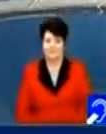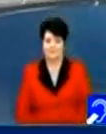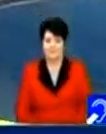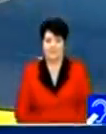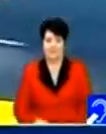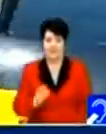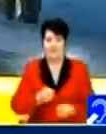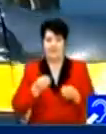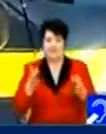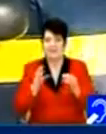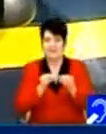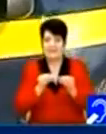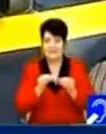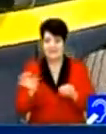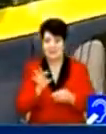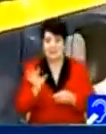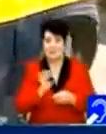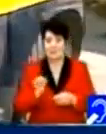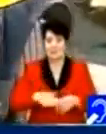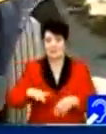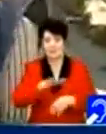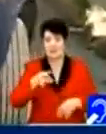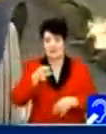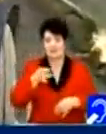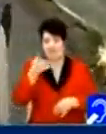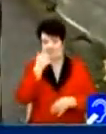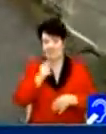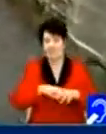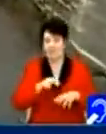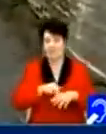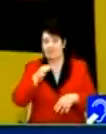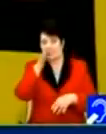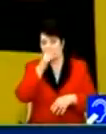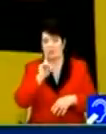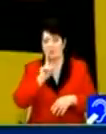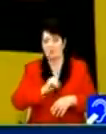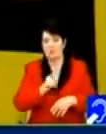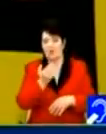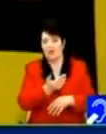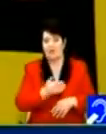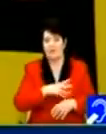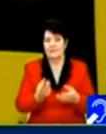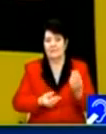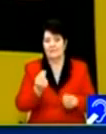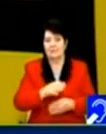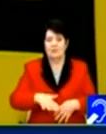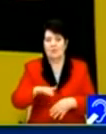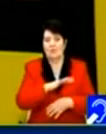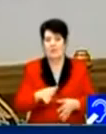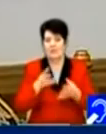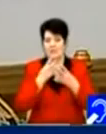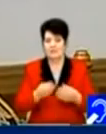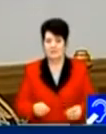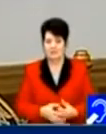În seara zilei de 10 octombrie, un tânăr din sectorul Râșcani anunța poliția din Chișinău că sora sa, care ieșise să se joace în curte, a